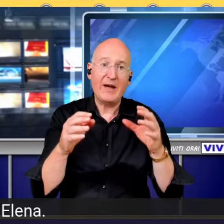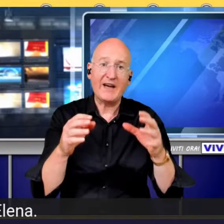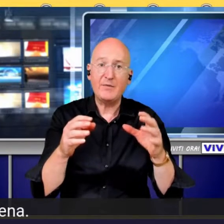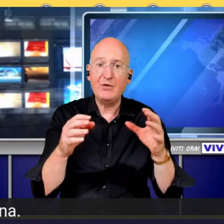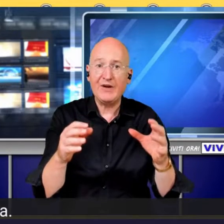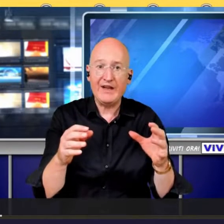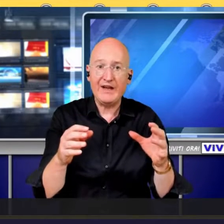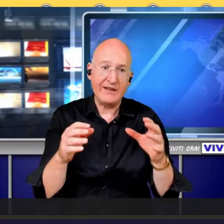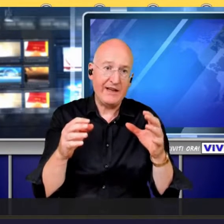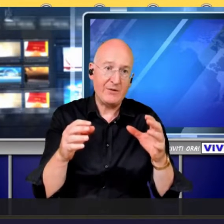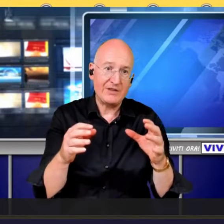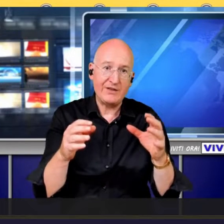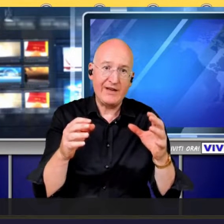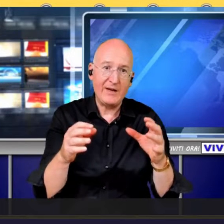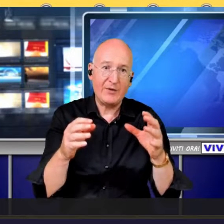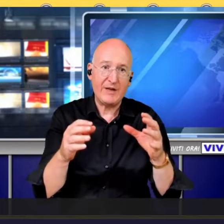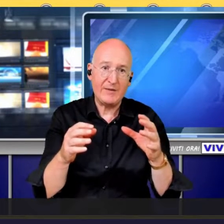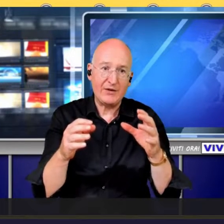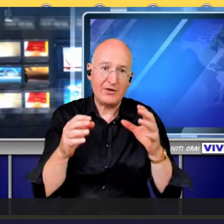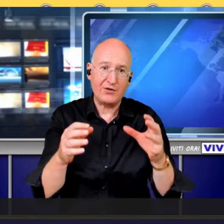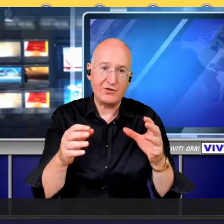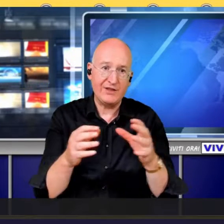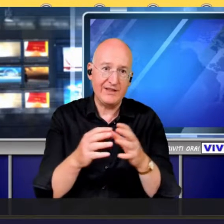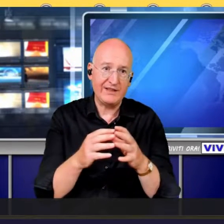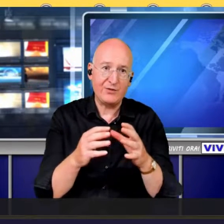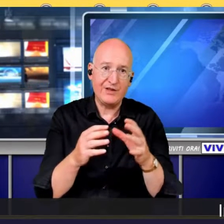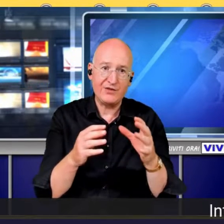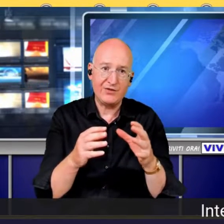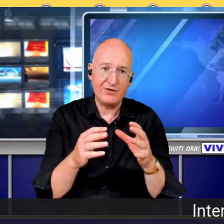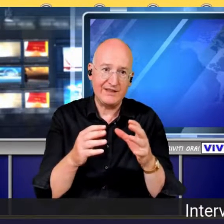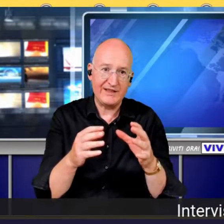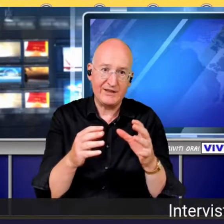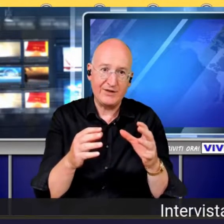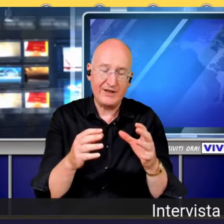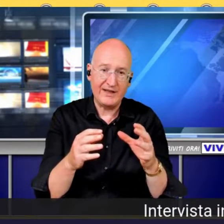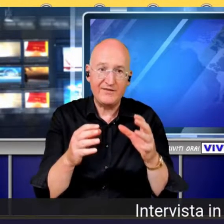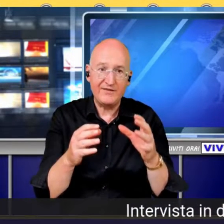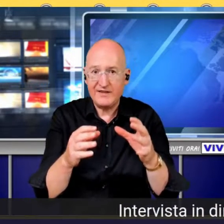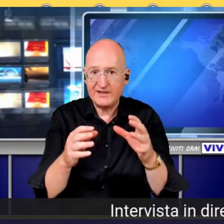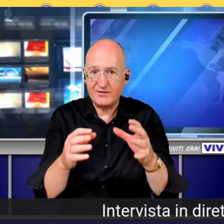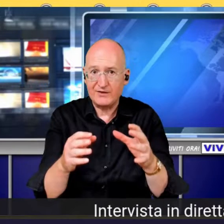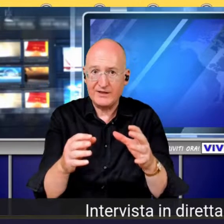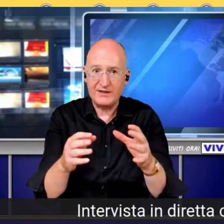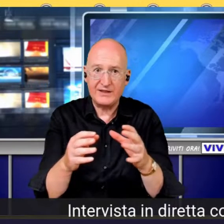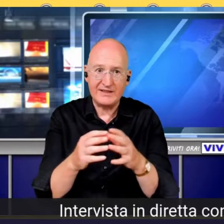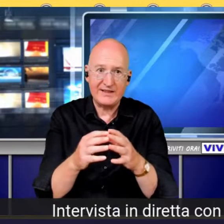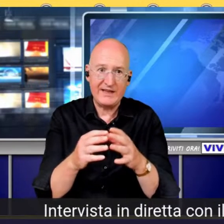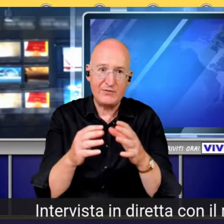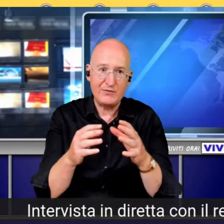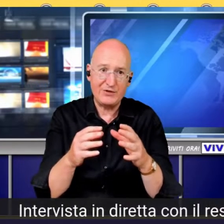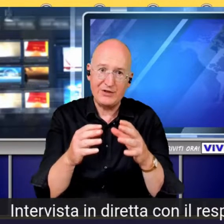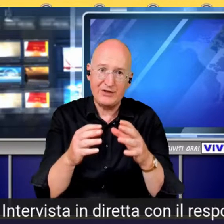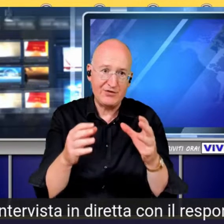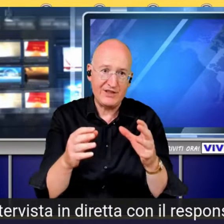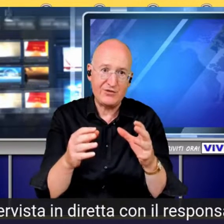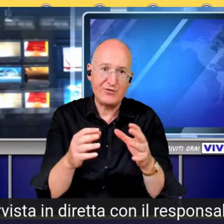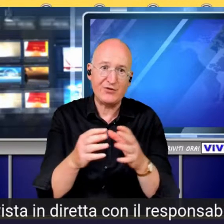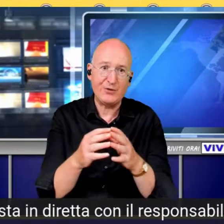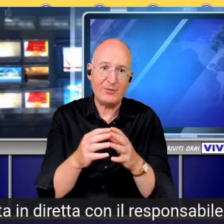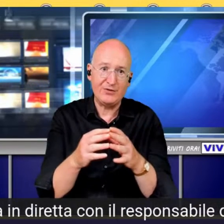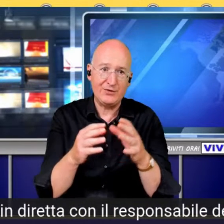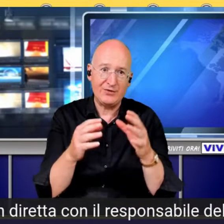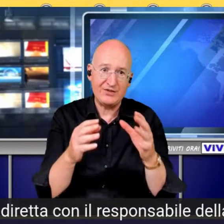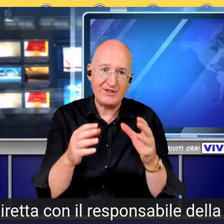fare armi nucleari, e questo è il problema grosso connesso con le centrali nucleari. Viceversa, con la centrale a fusione non c'è